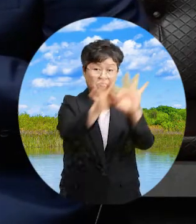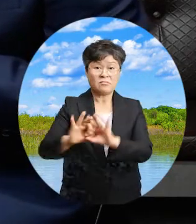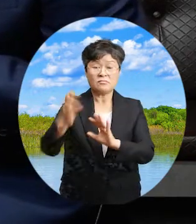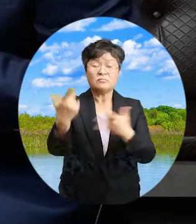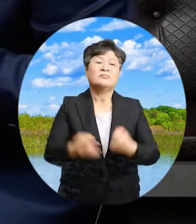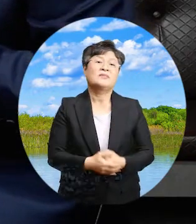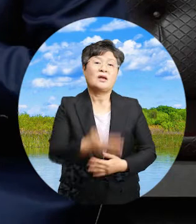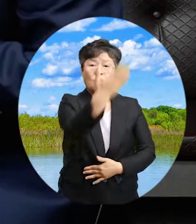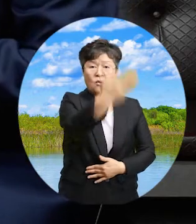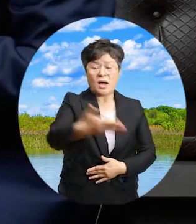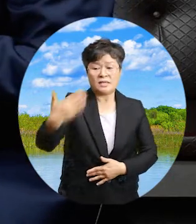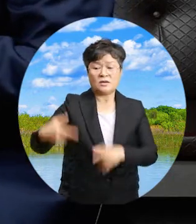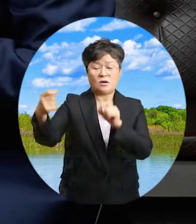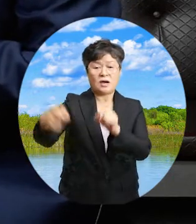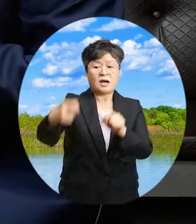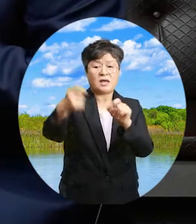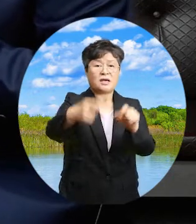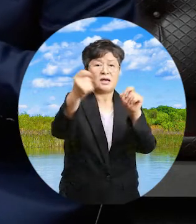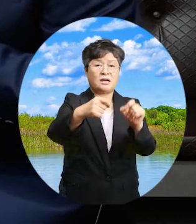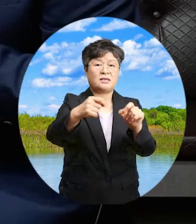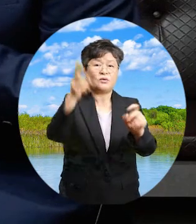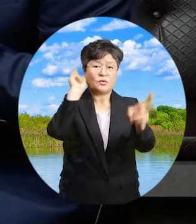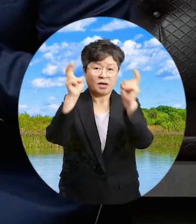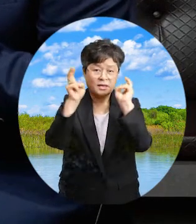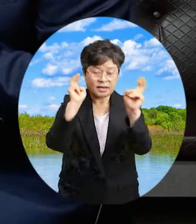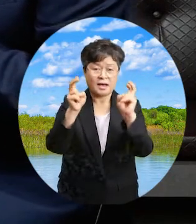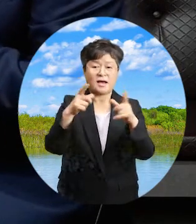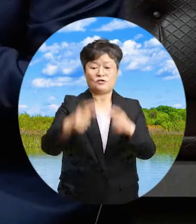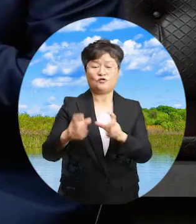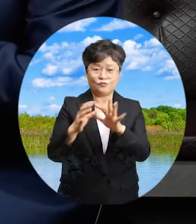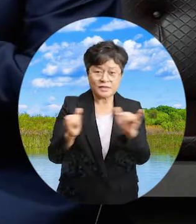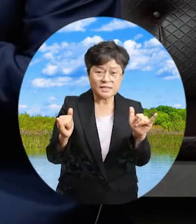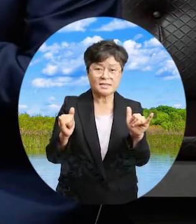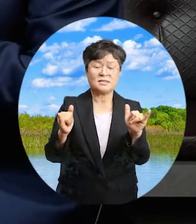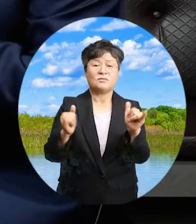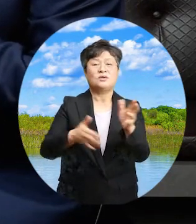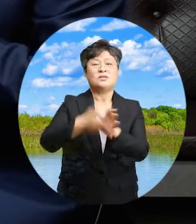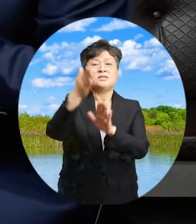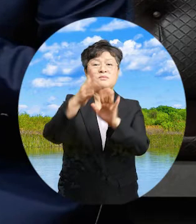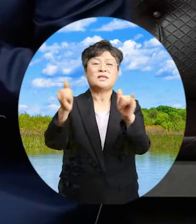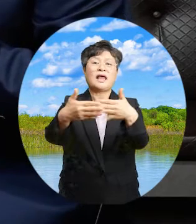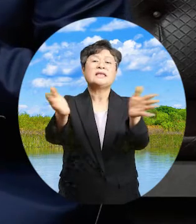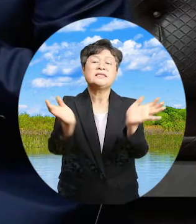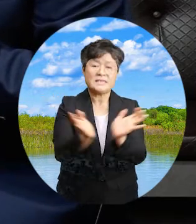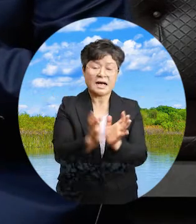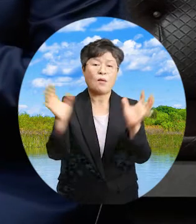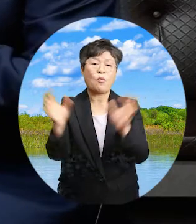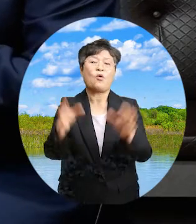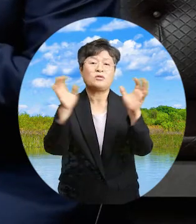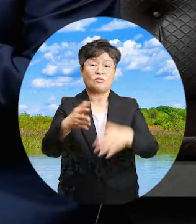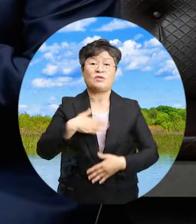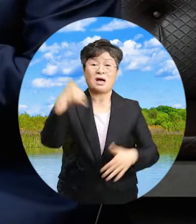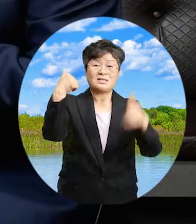받은 거 보니까 광교 이동에서 특별한 환경 교육을 하셨다고 지금 이야기가 있어요. 그러니까 어떻게 보면은 이게